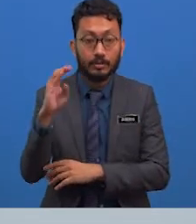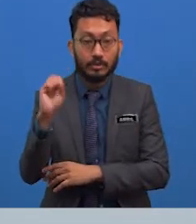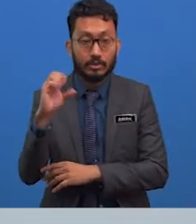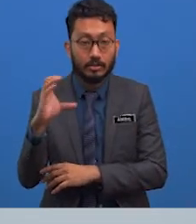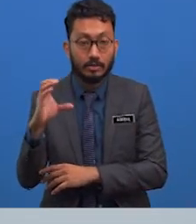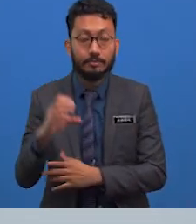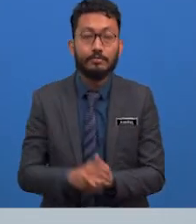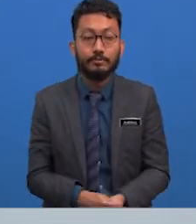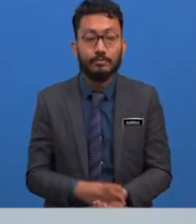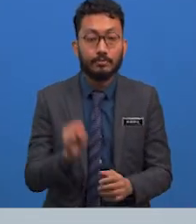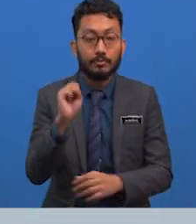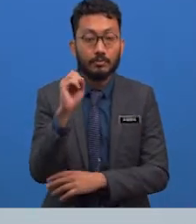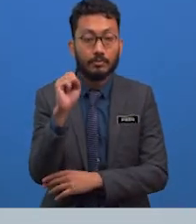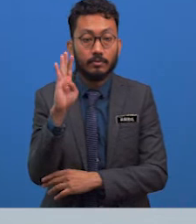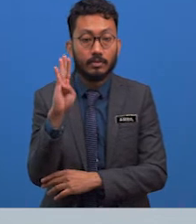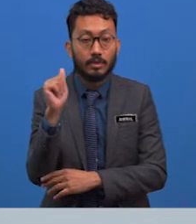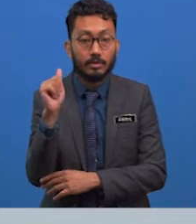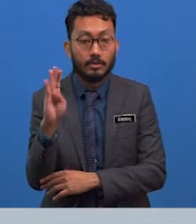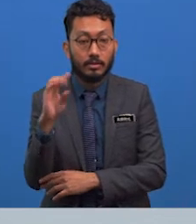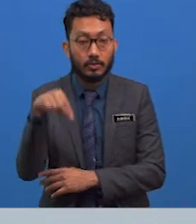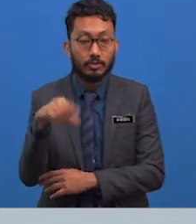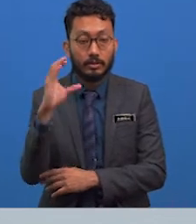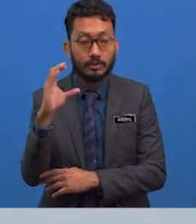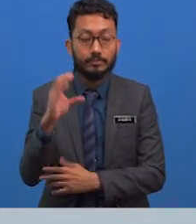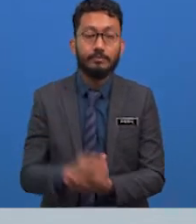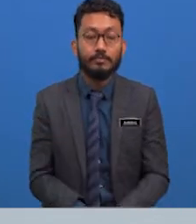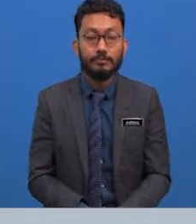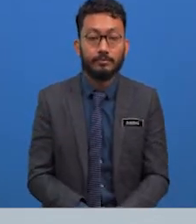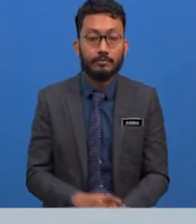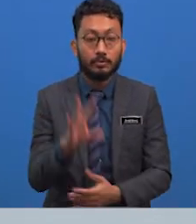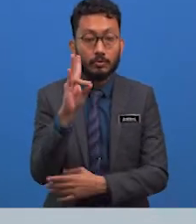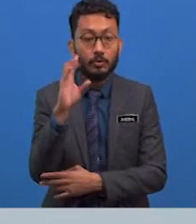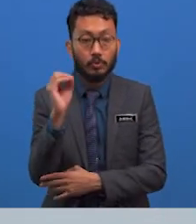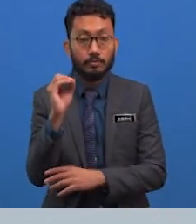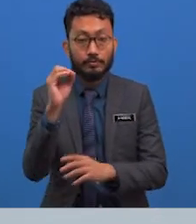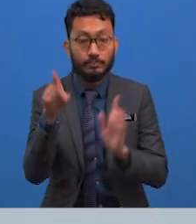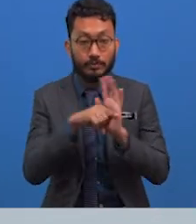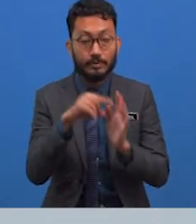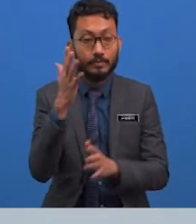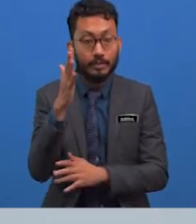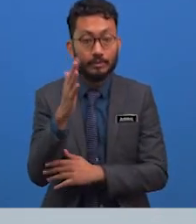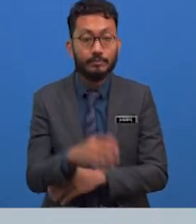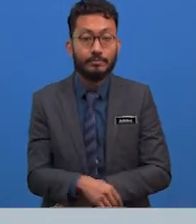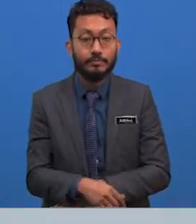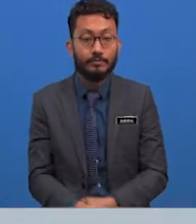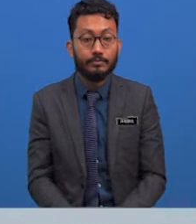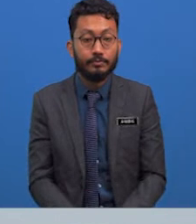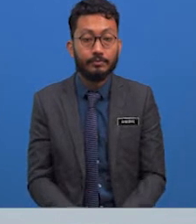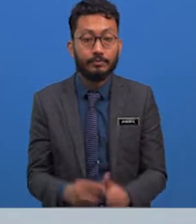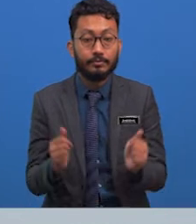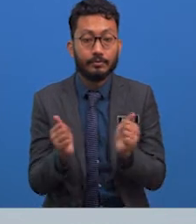sudut AQC. 30 darjah ditolak dengan 15 darjah,